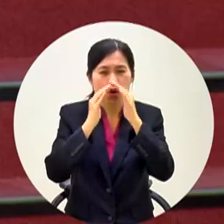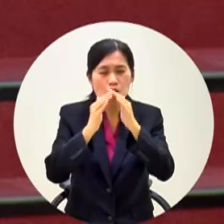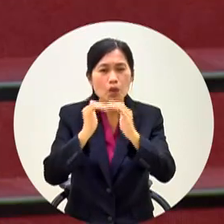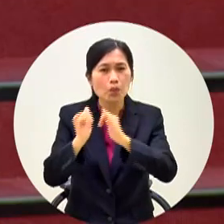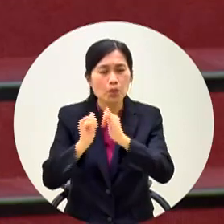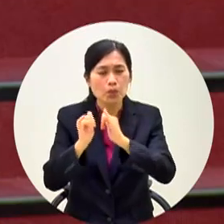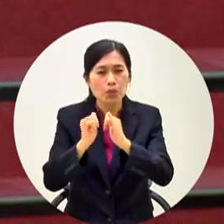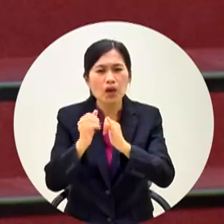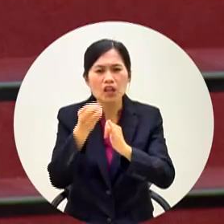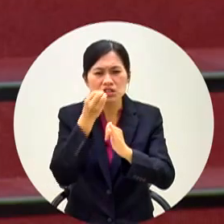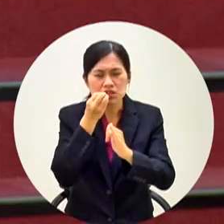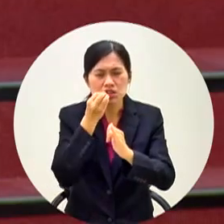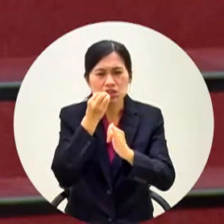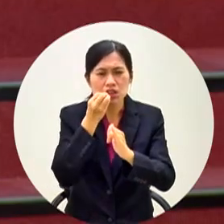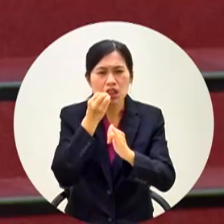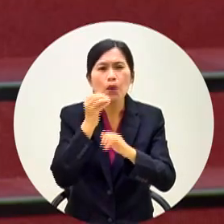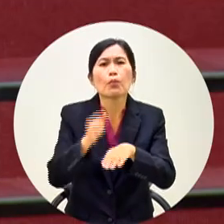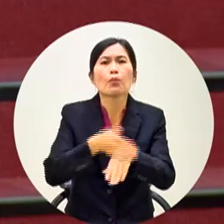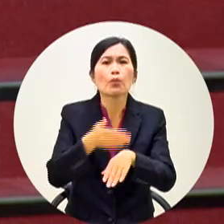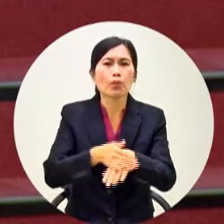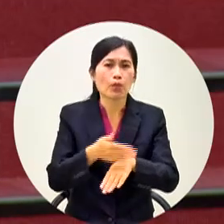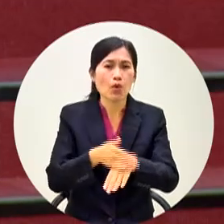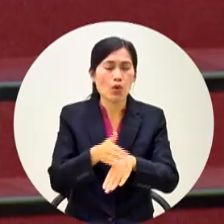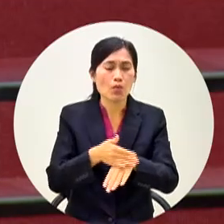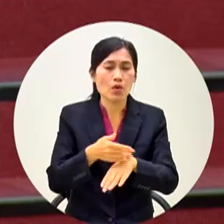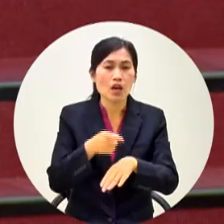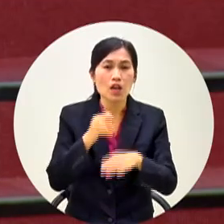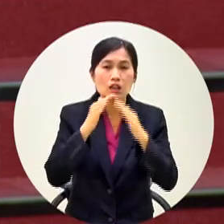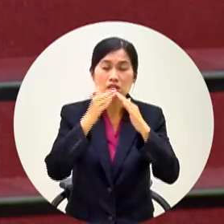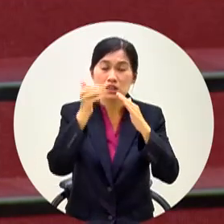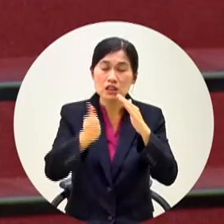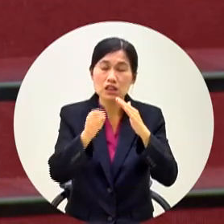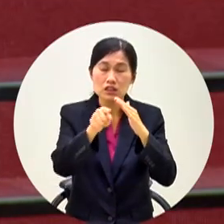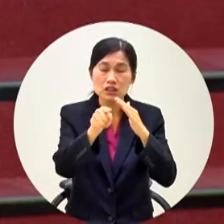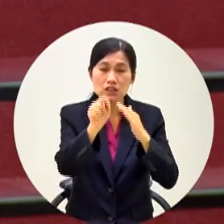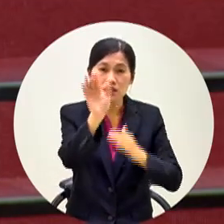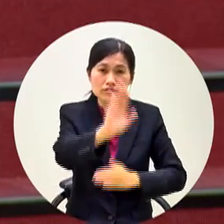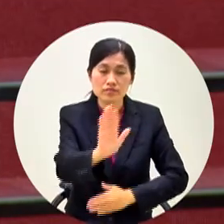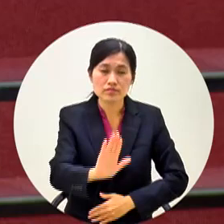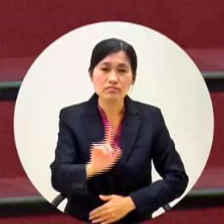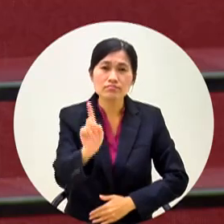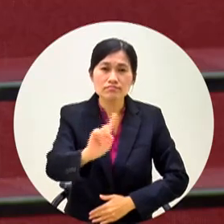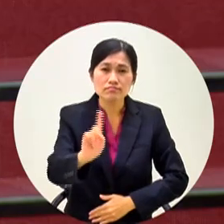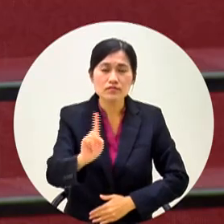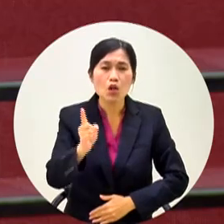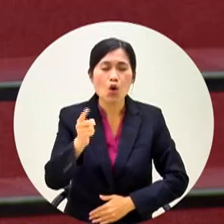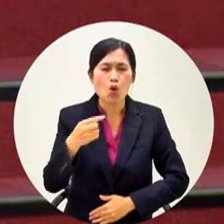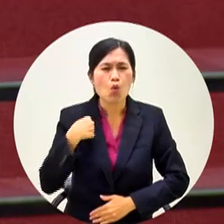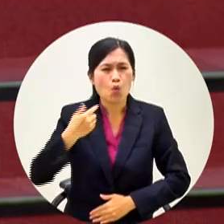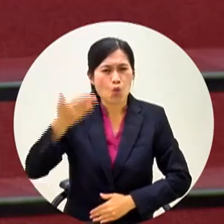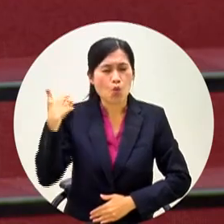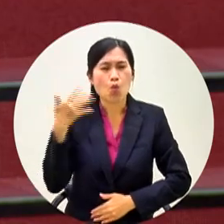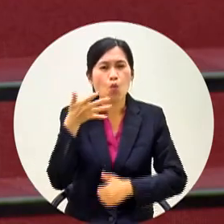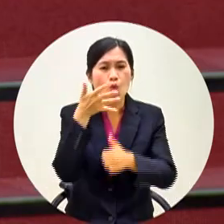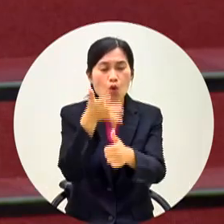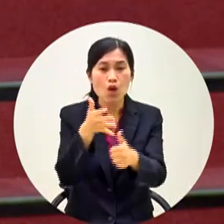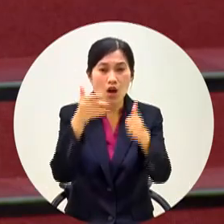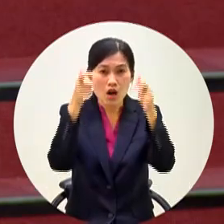的肉品的时候，市长，你的态度又是什么？之前我有问你，就说如果在高雄市议会